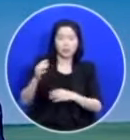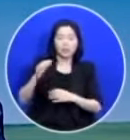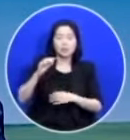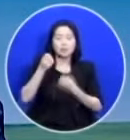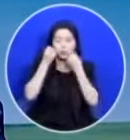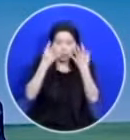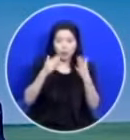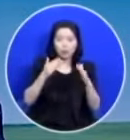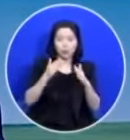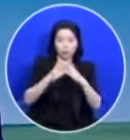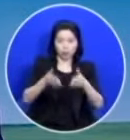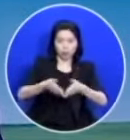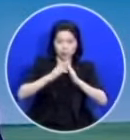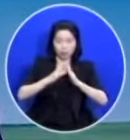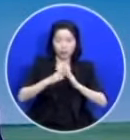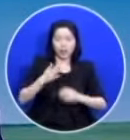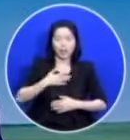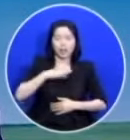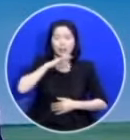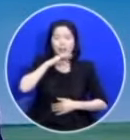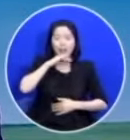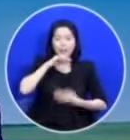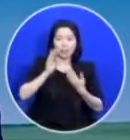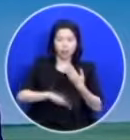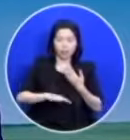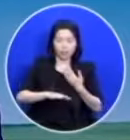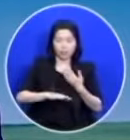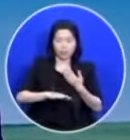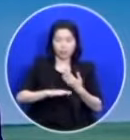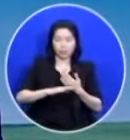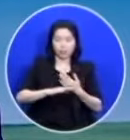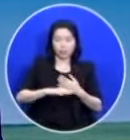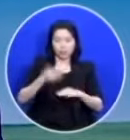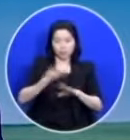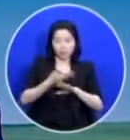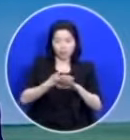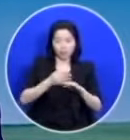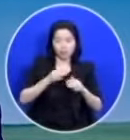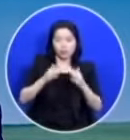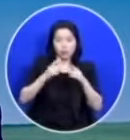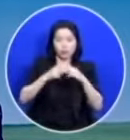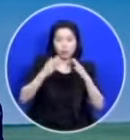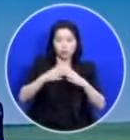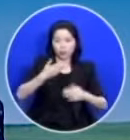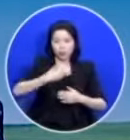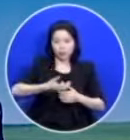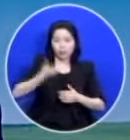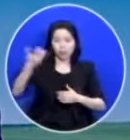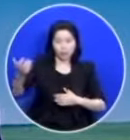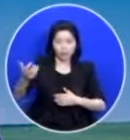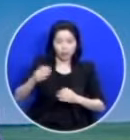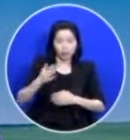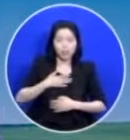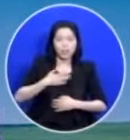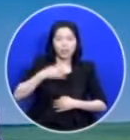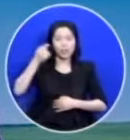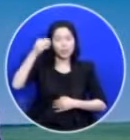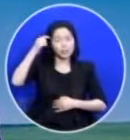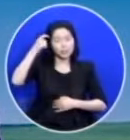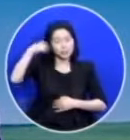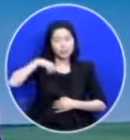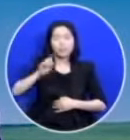이제는 저보다 나이 어린 후배들이 이제 청빙을 받아 가지요 그러면 내가 느끼는 것이